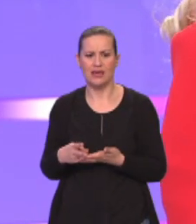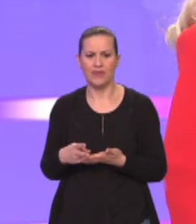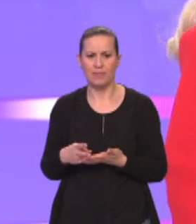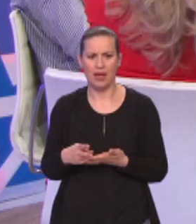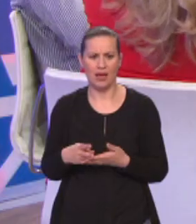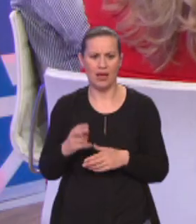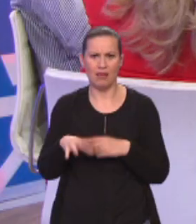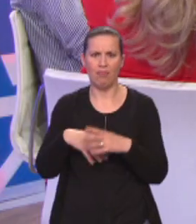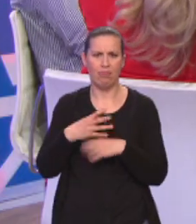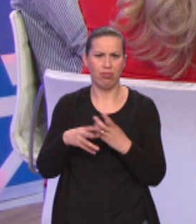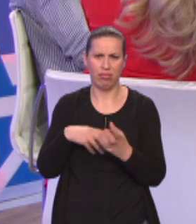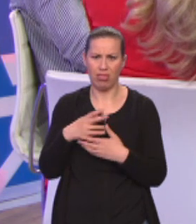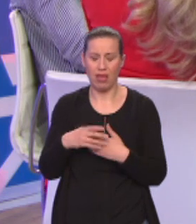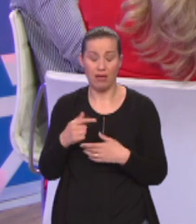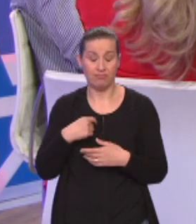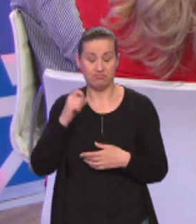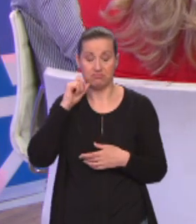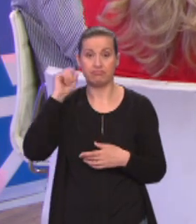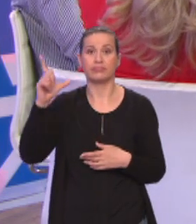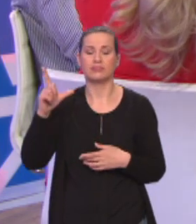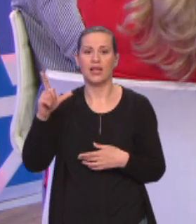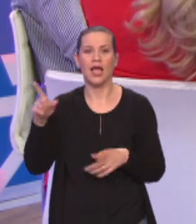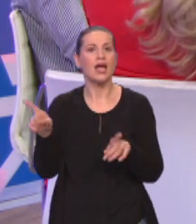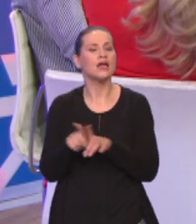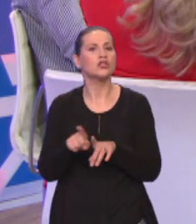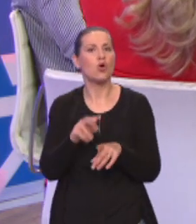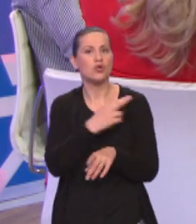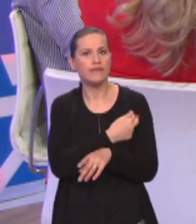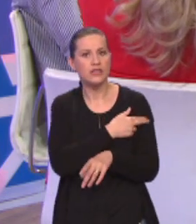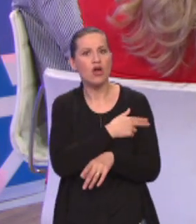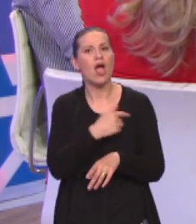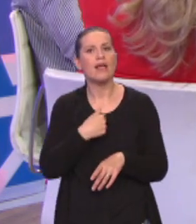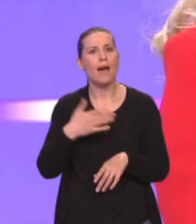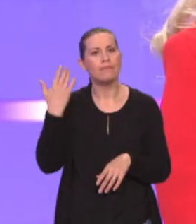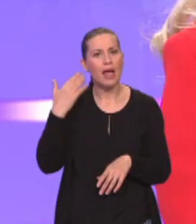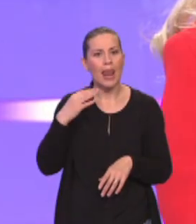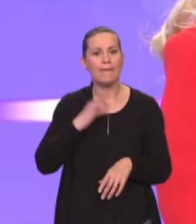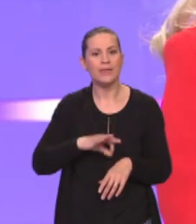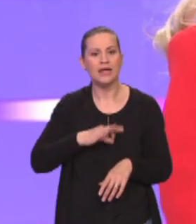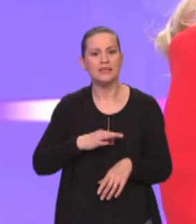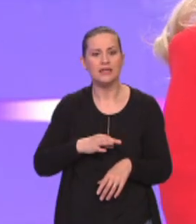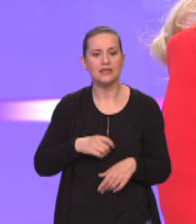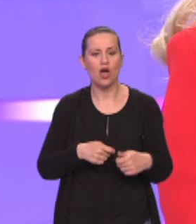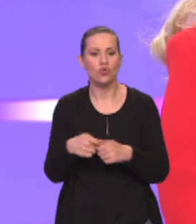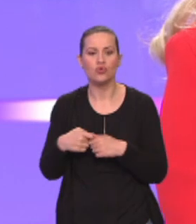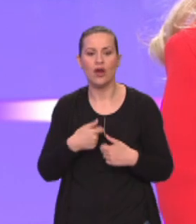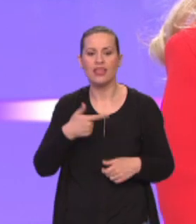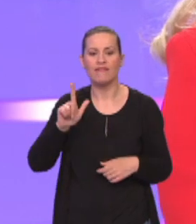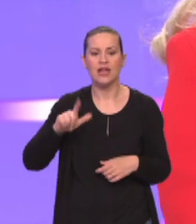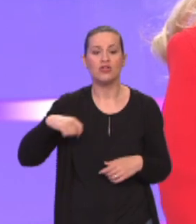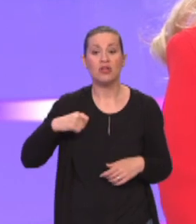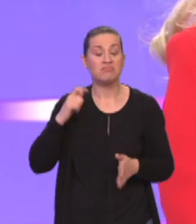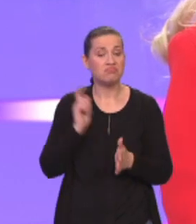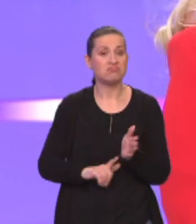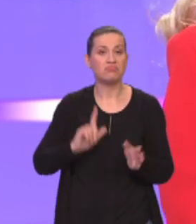sam... Zavrzlamama. Bila sam ono začuđena, jer sam i u Švicarskoj bila predsjednica jedne udruge 12 godina i član drugih